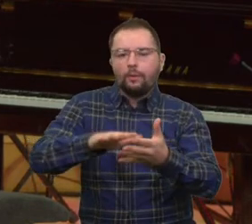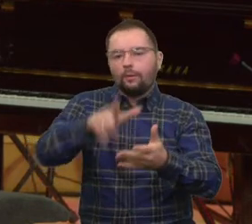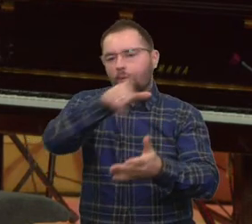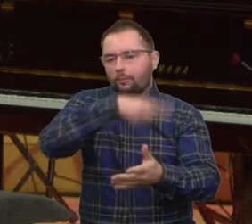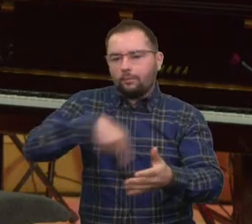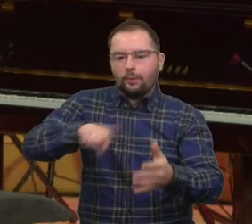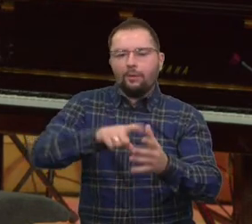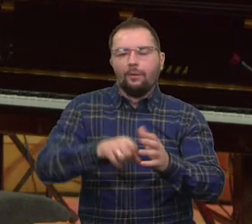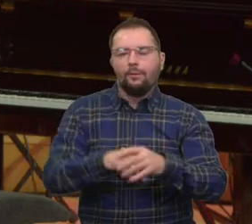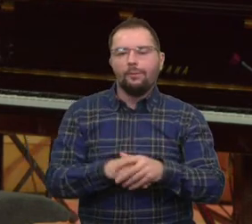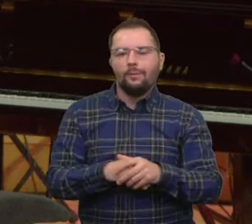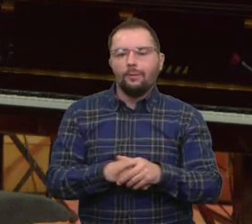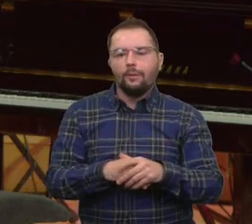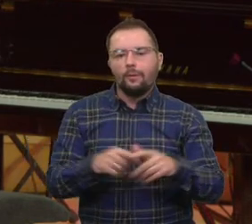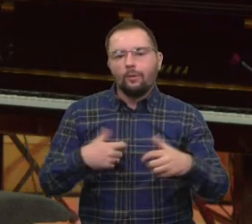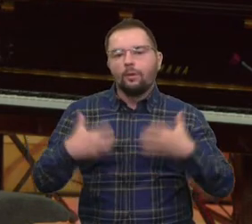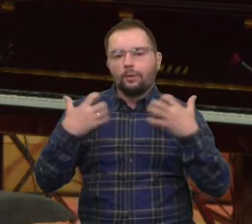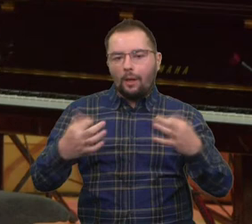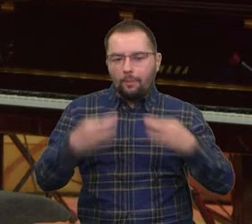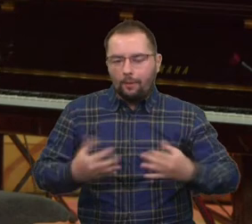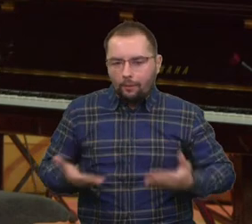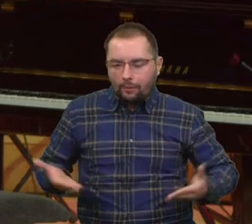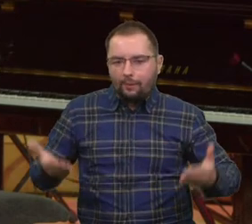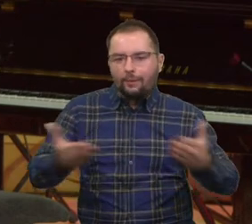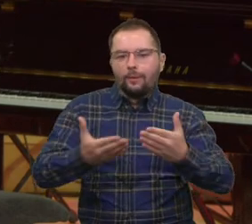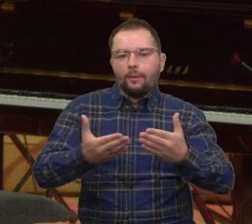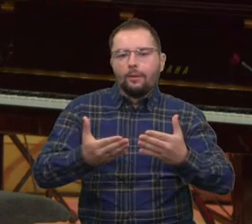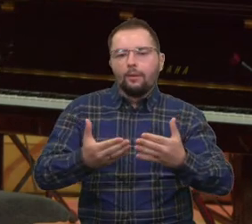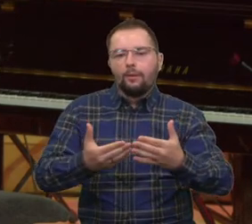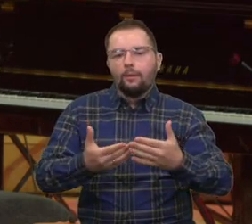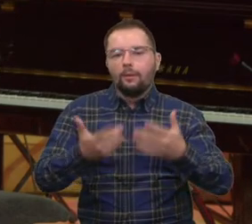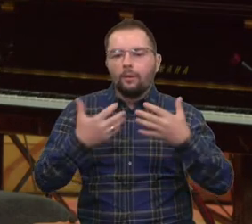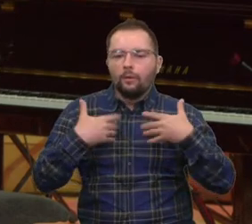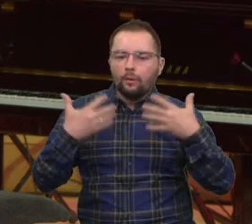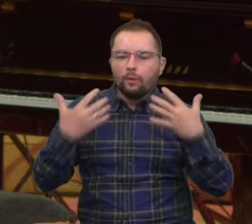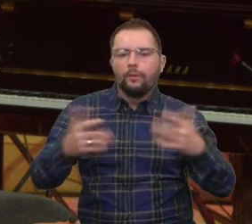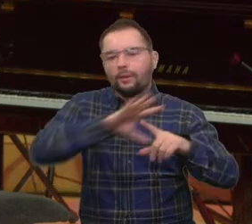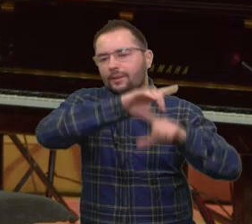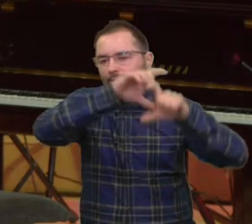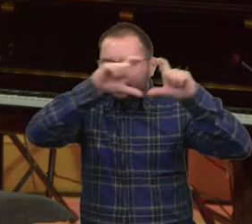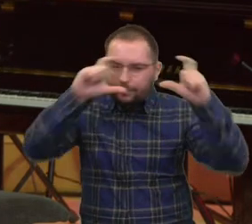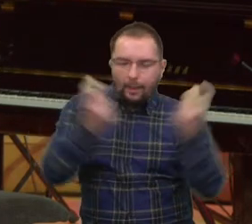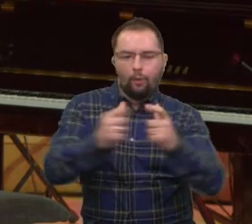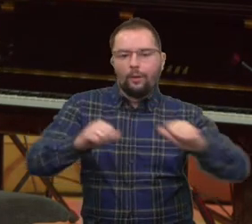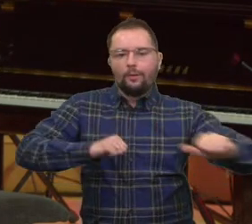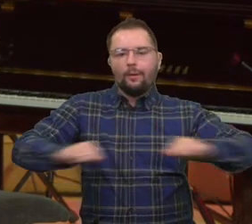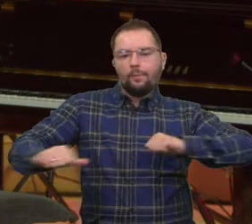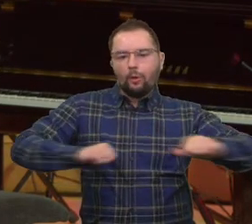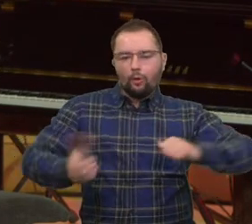obywatelską. Chciałem Państwu, chciałem przede wszystkim samorządowcom,